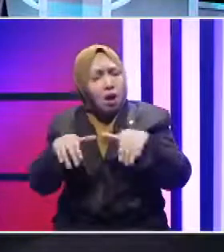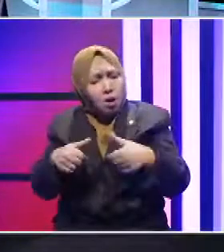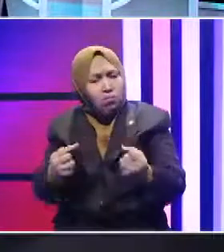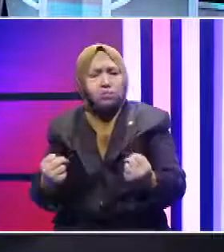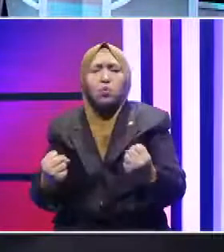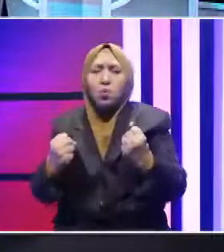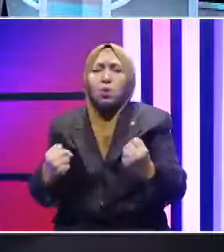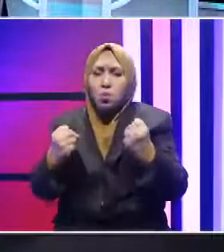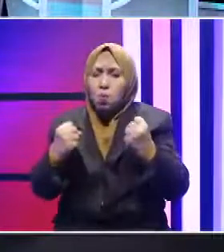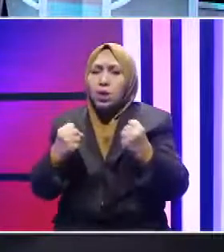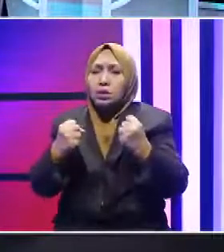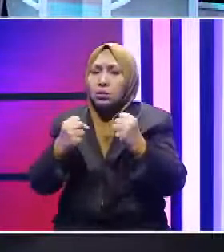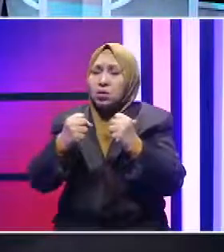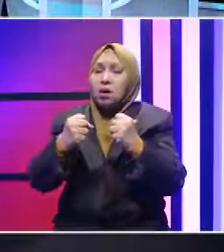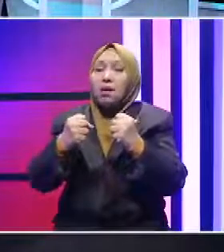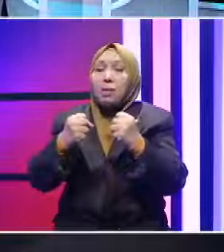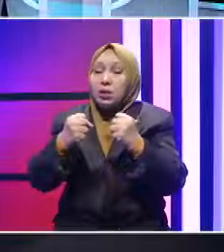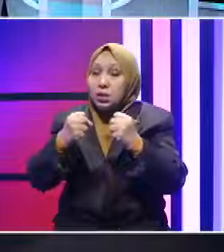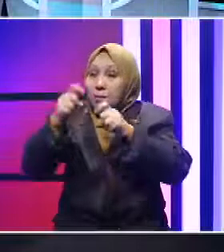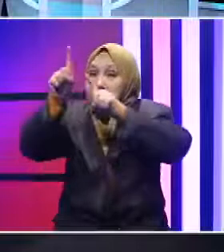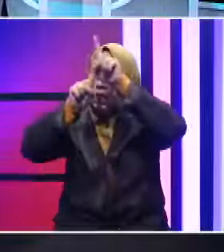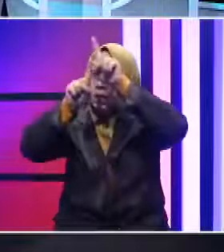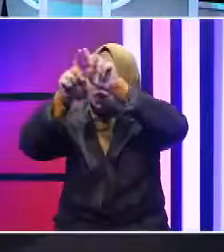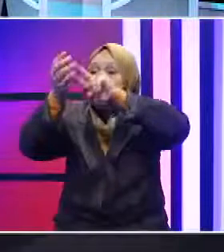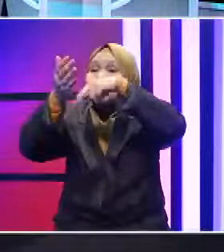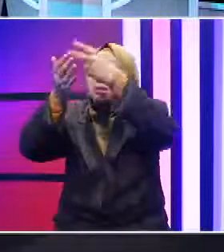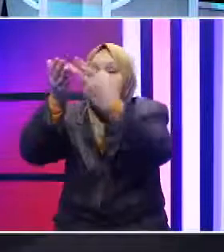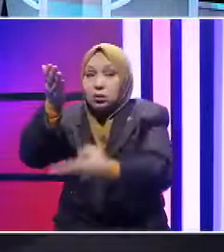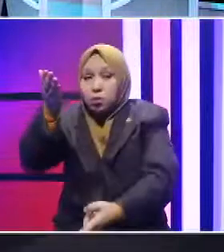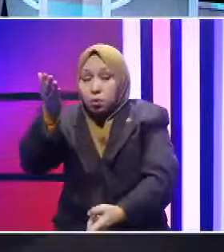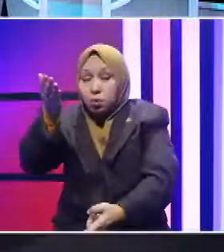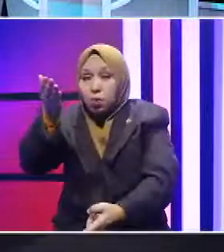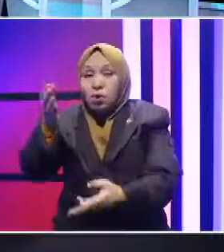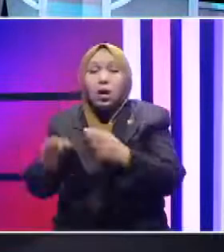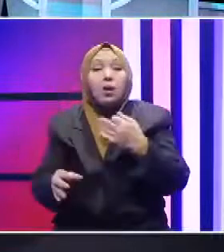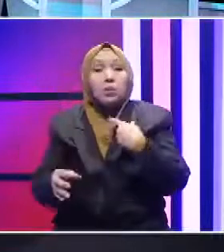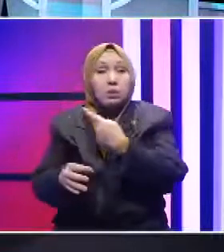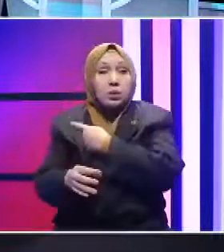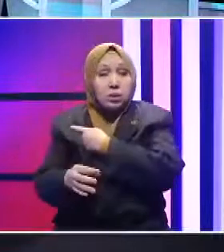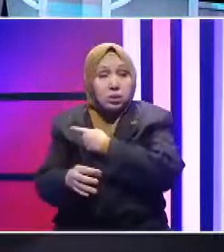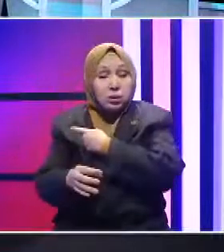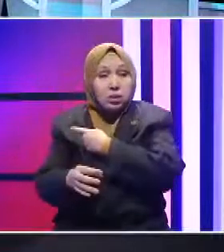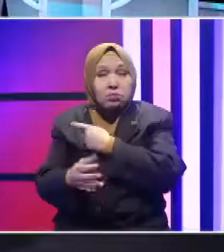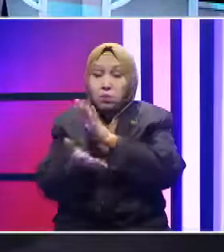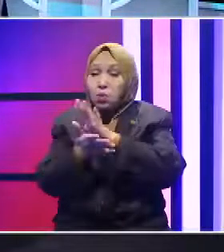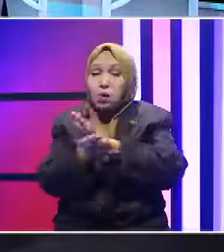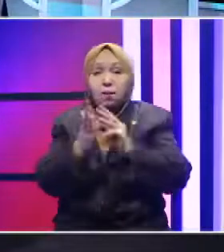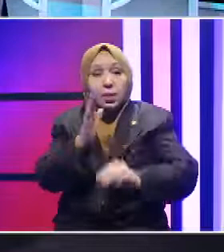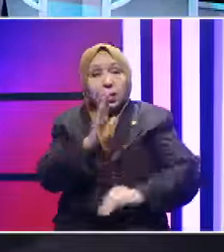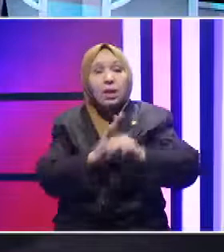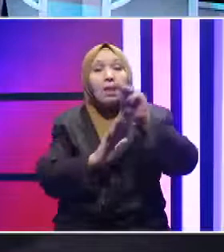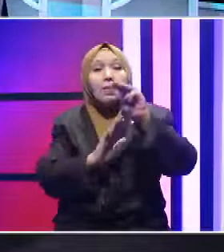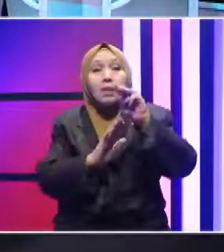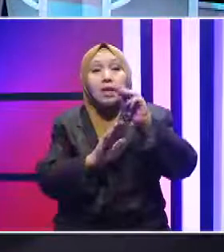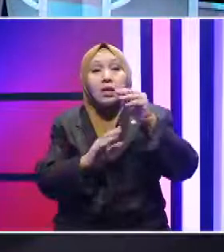ini, gugusan bintang ini, intatharat, dia akan jatuh. Lebih kurang kalau kita camping waktu sekolah menengah ustaz ya, kita camping